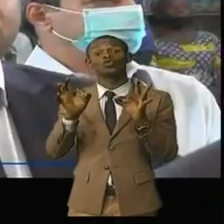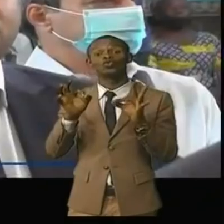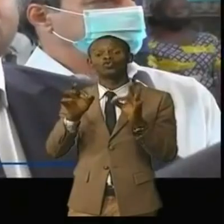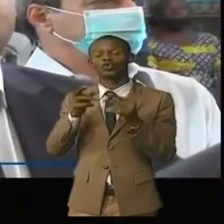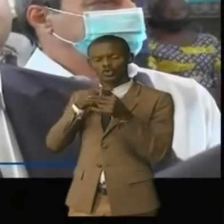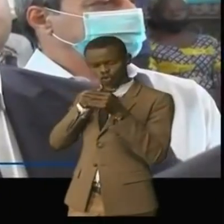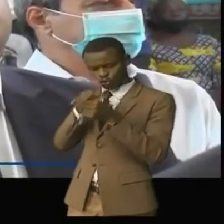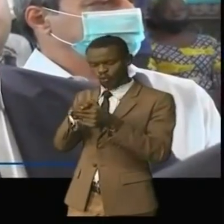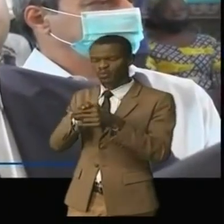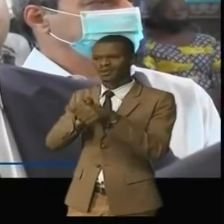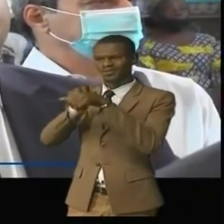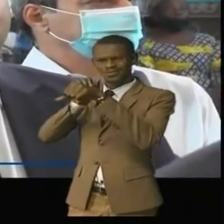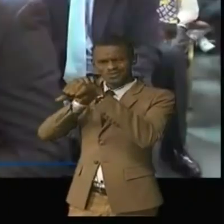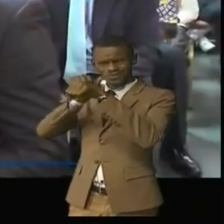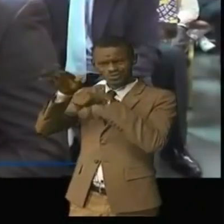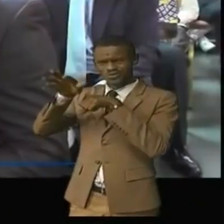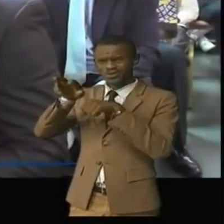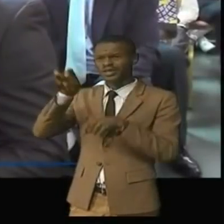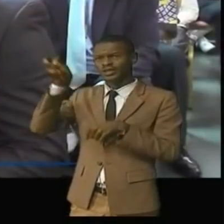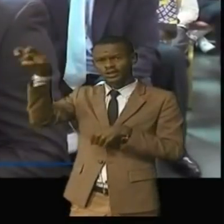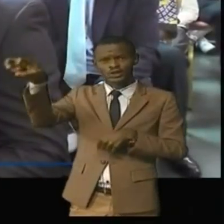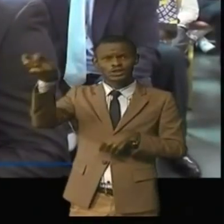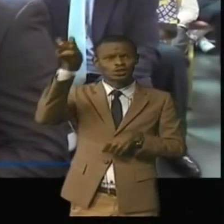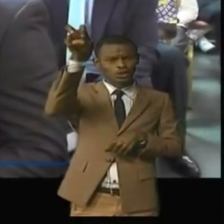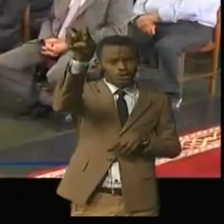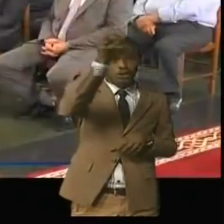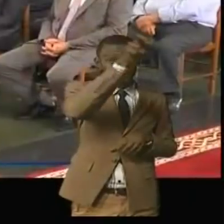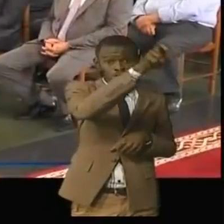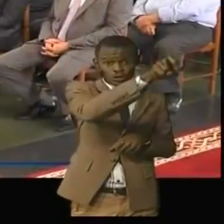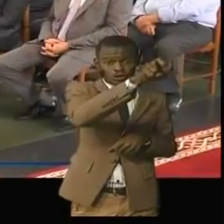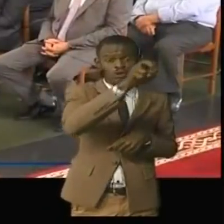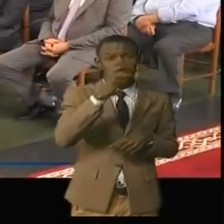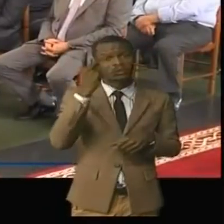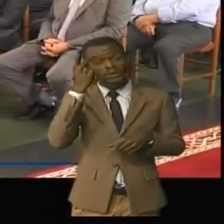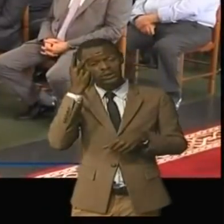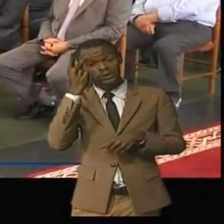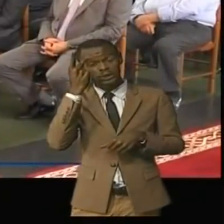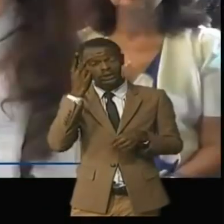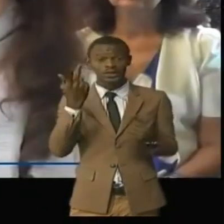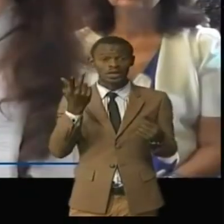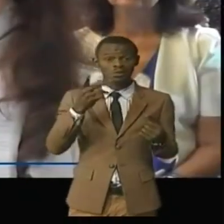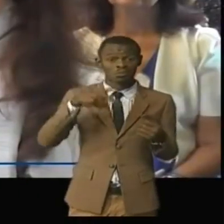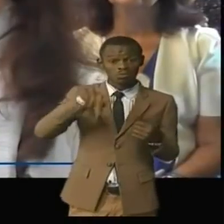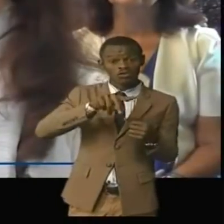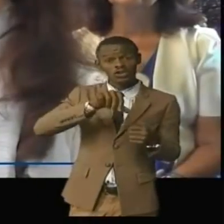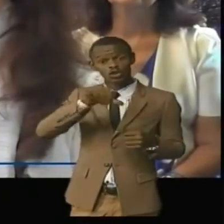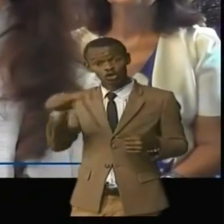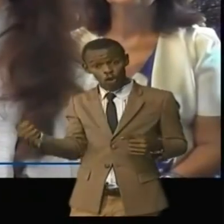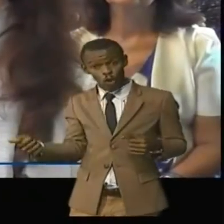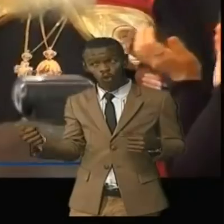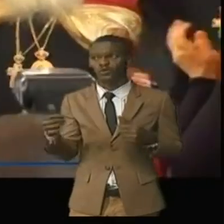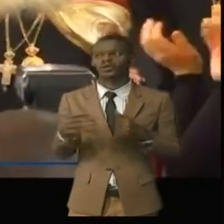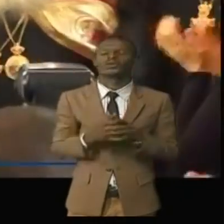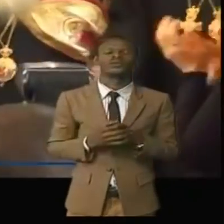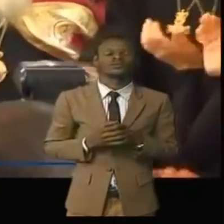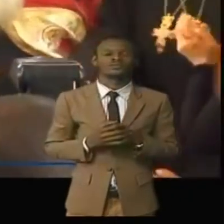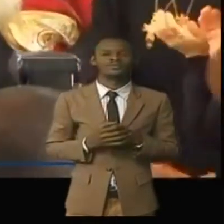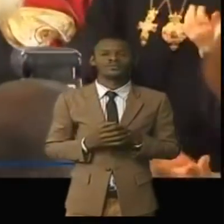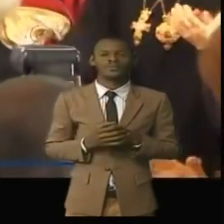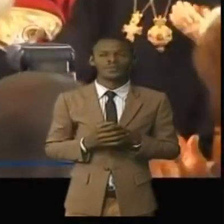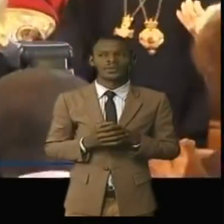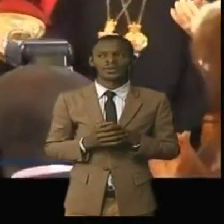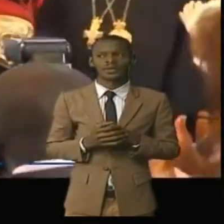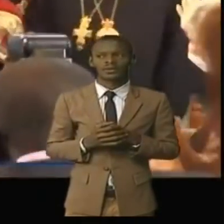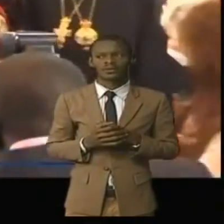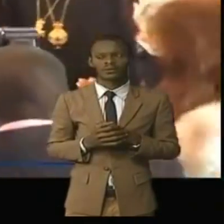Goma, avec le père Timothée Ntumba, de Kinshasa, avec le père Gérassime Bélessi, premier prêtre de la paroisse de Kinshasa, et père